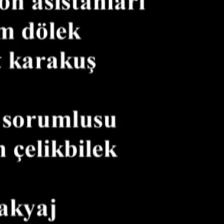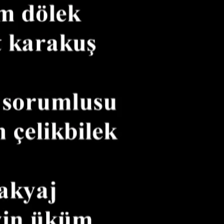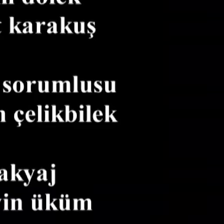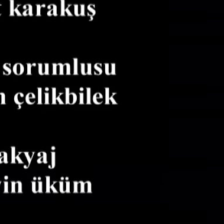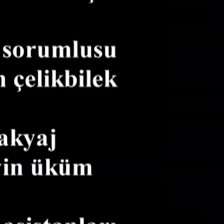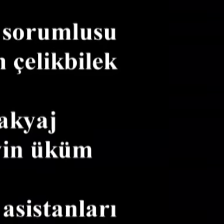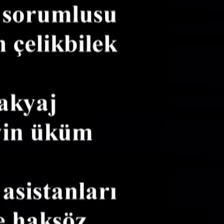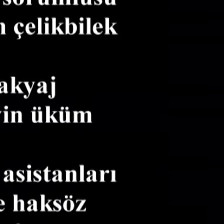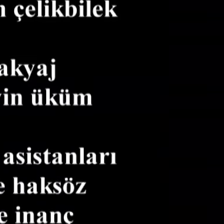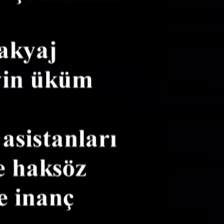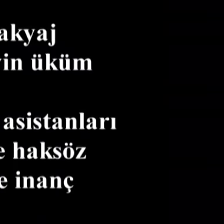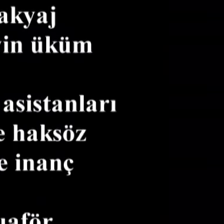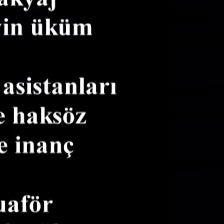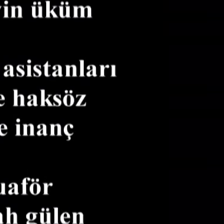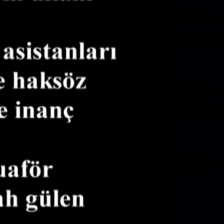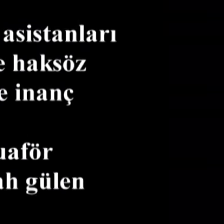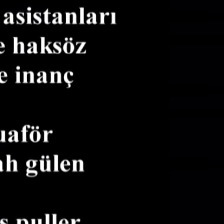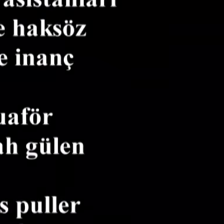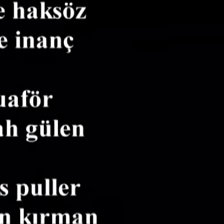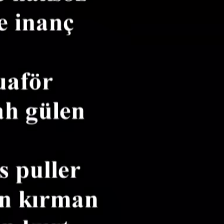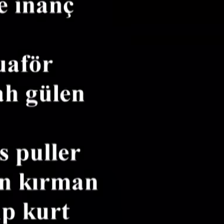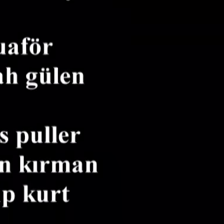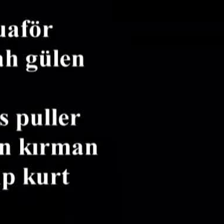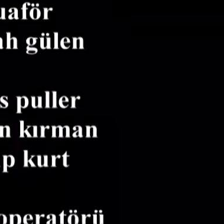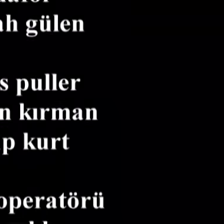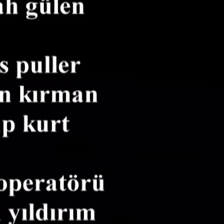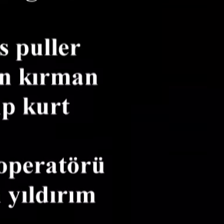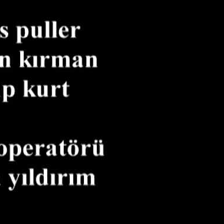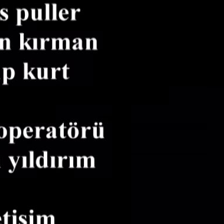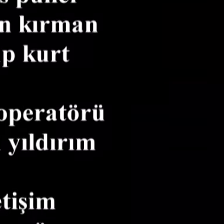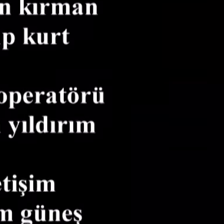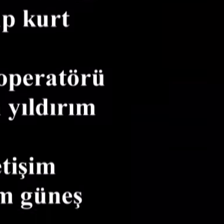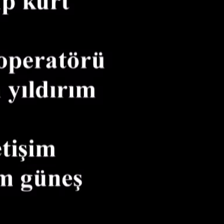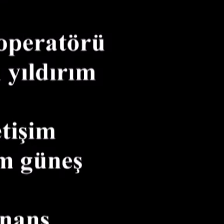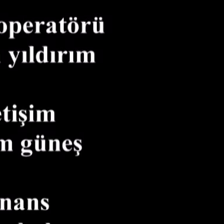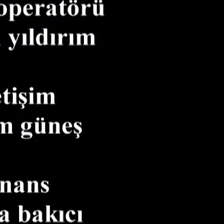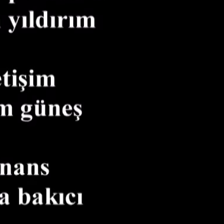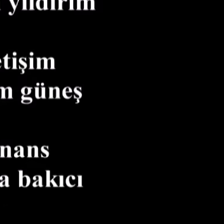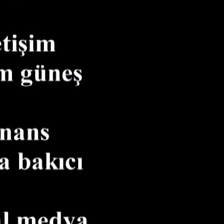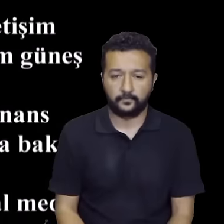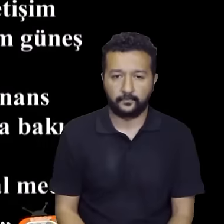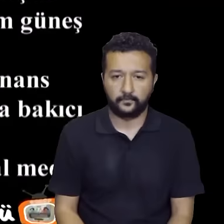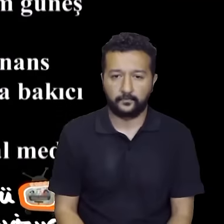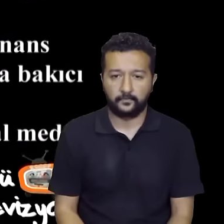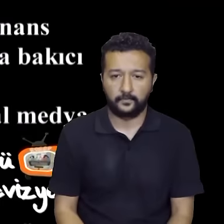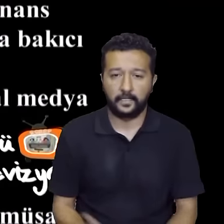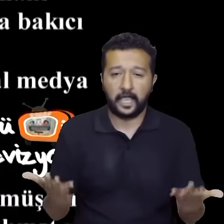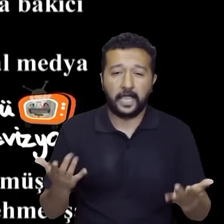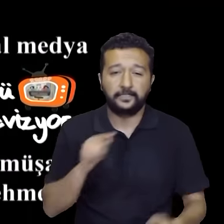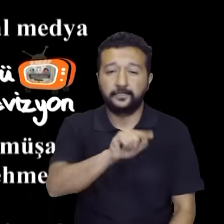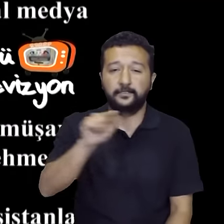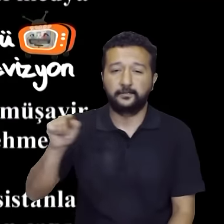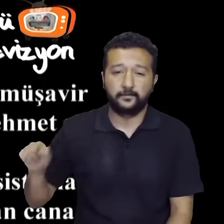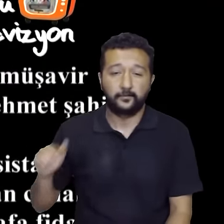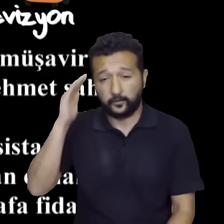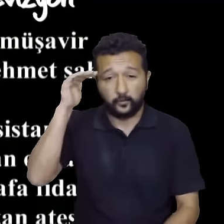İşaretini Hasan Hüseyin Korkmaz. Son kontroller Hülya Akbaba, Dolunay Ünal, Hasan Dikyuba. Teknik yapım Dağ Prodüksiyon, Yeni Gökdelen Tercüme. Yönetmen